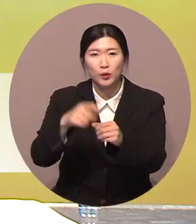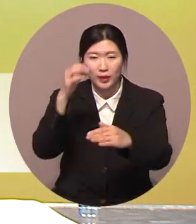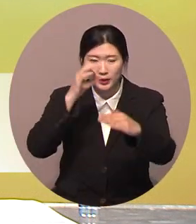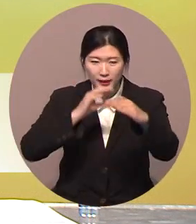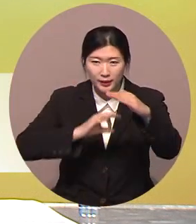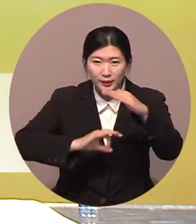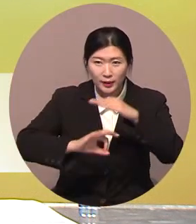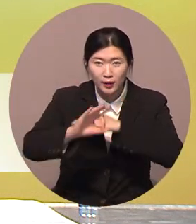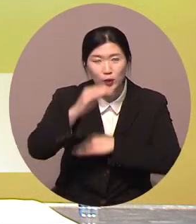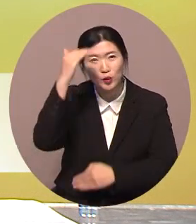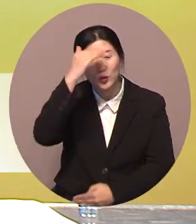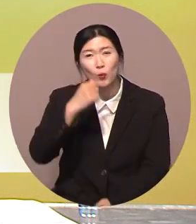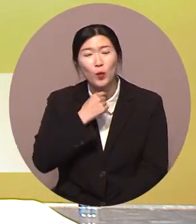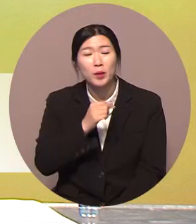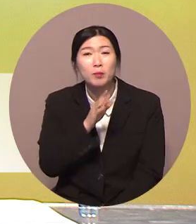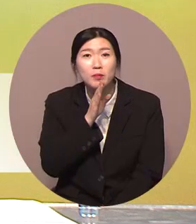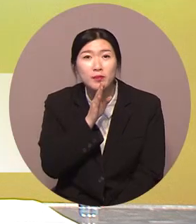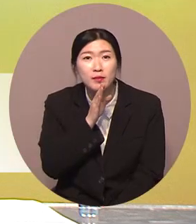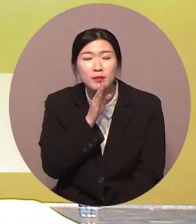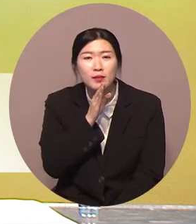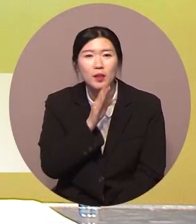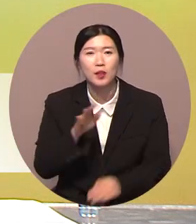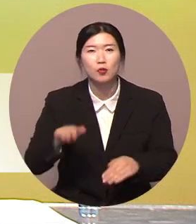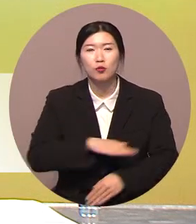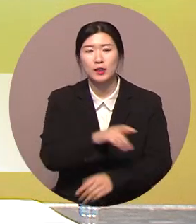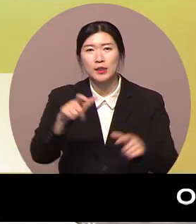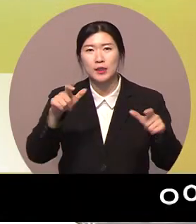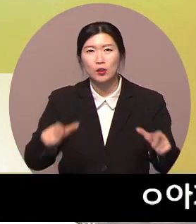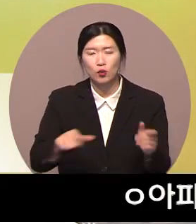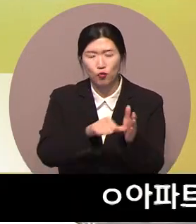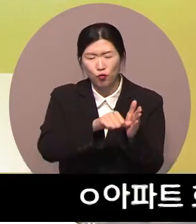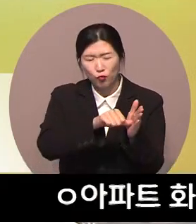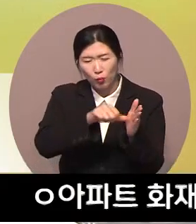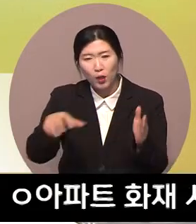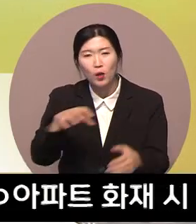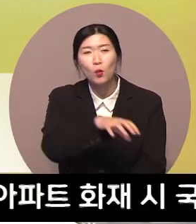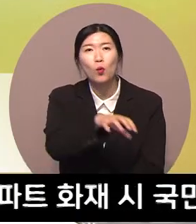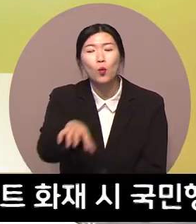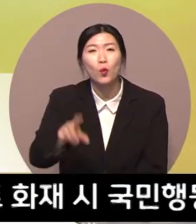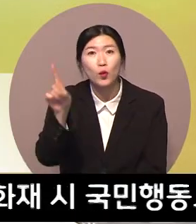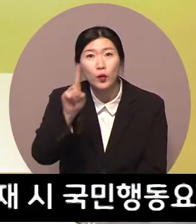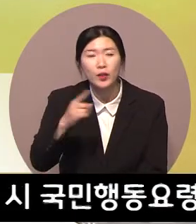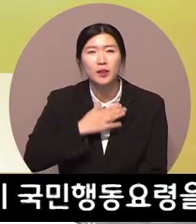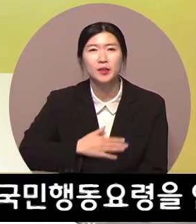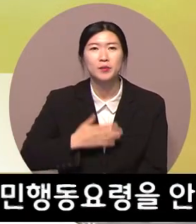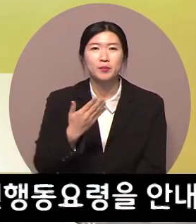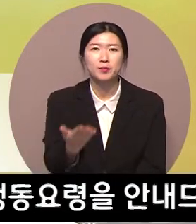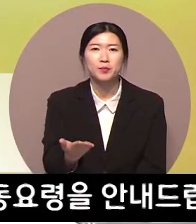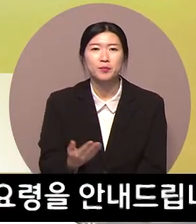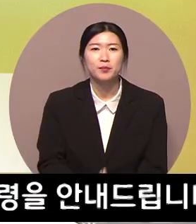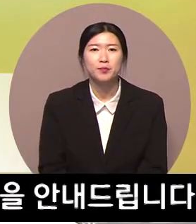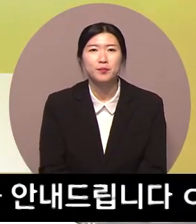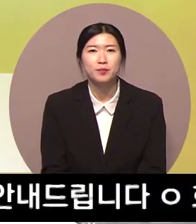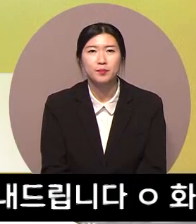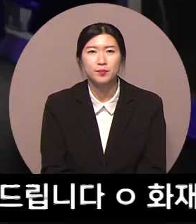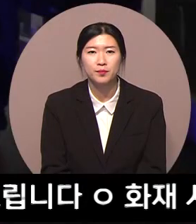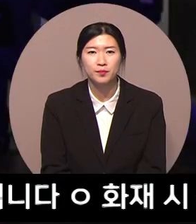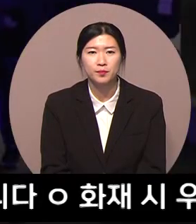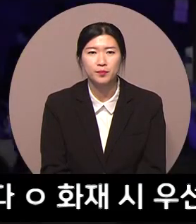해도지 계획하시는 분들 많으실 텐데요 우리 지역의 해너미 해도지 명소들을 고병건 기자가 안내합니다